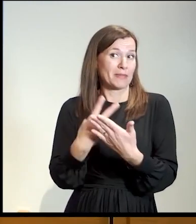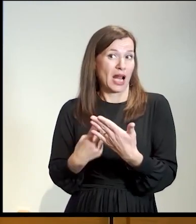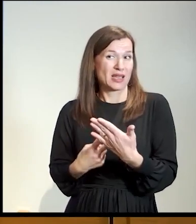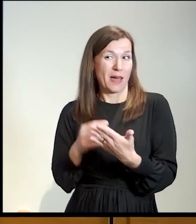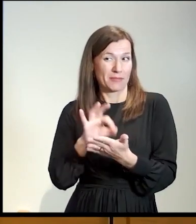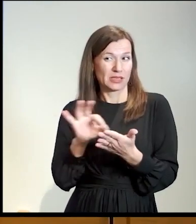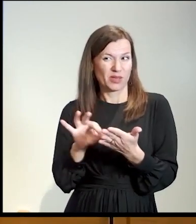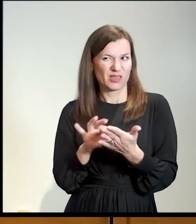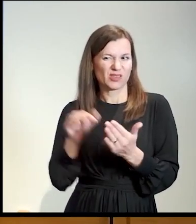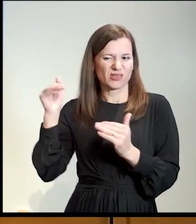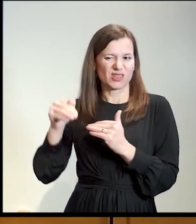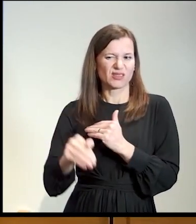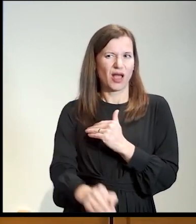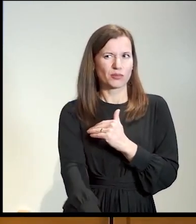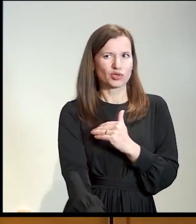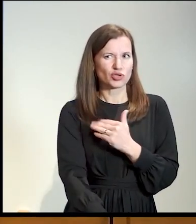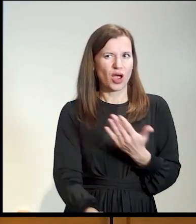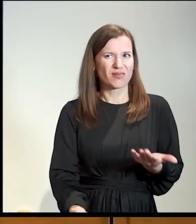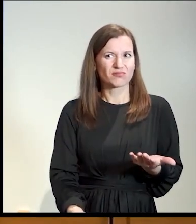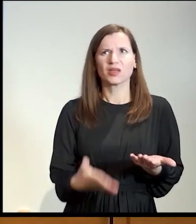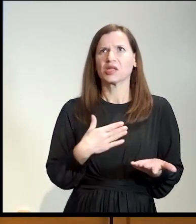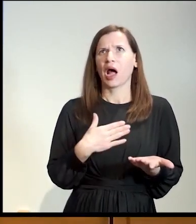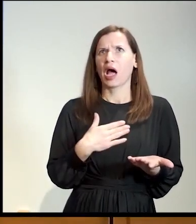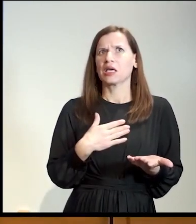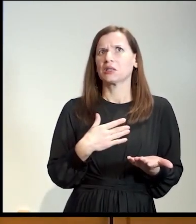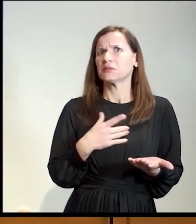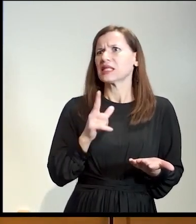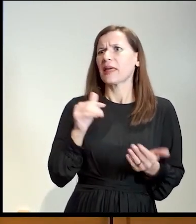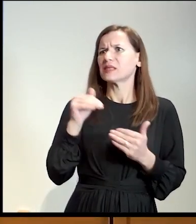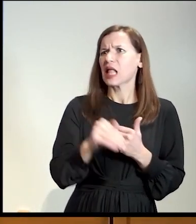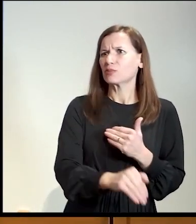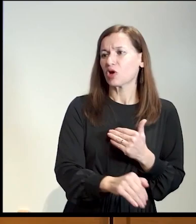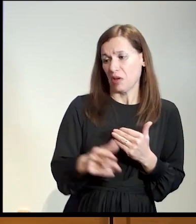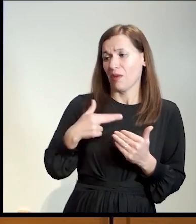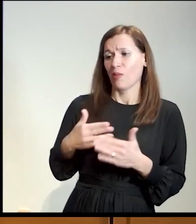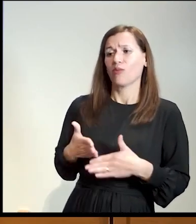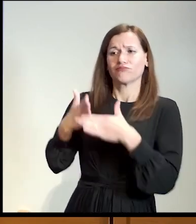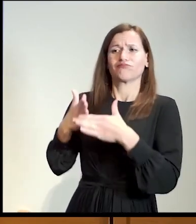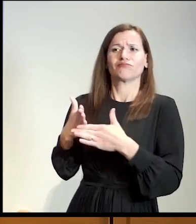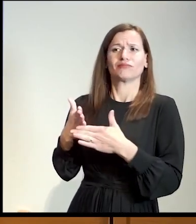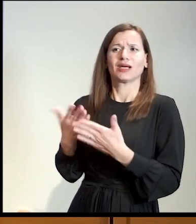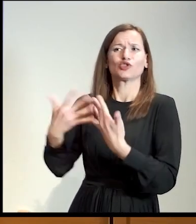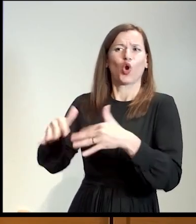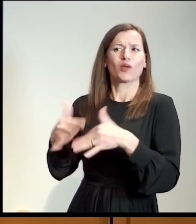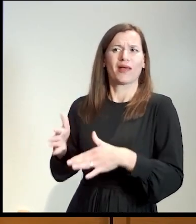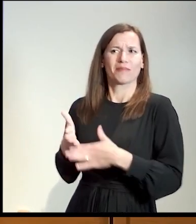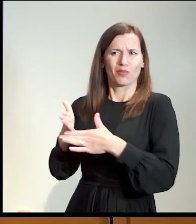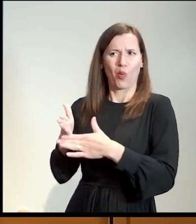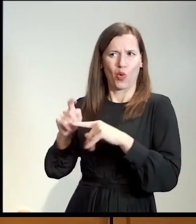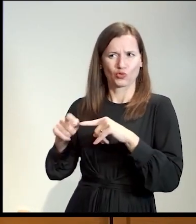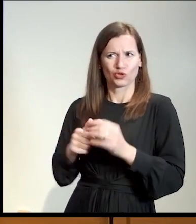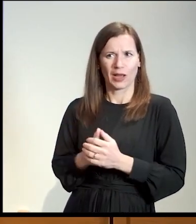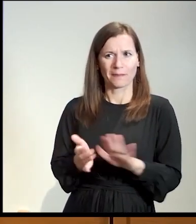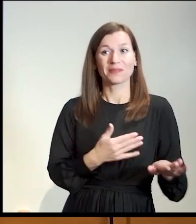slabša? Zakaj se ne bi, če imamo pa na voljo strojne pripomočke? Je to štempljanje,